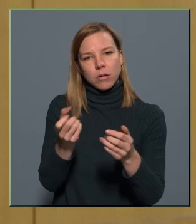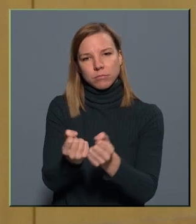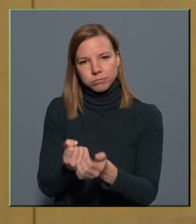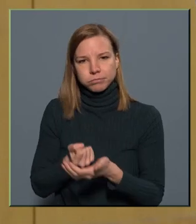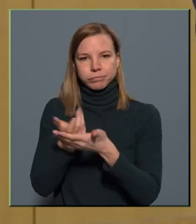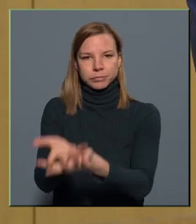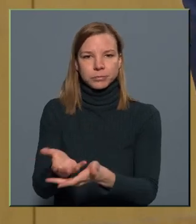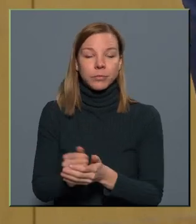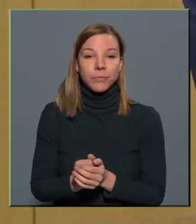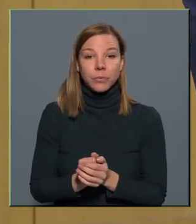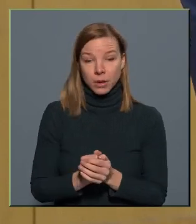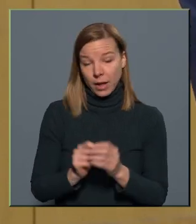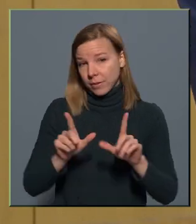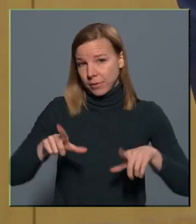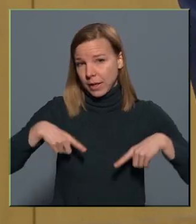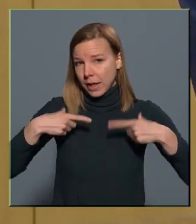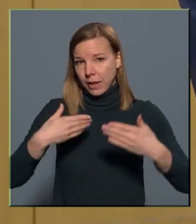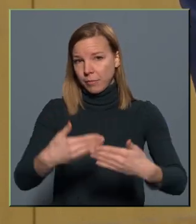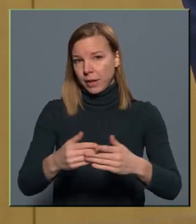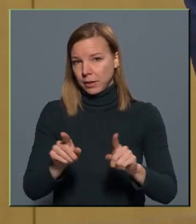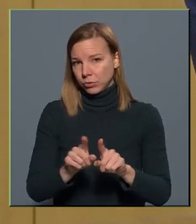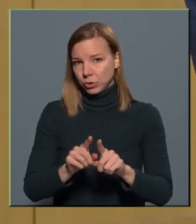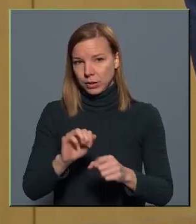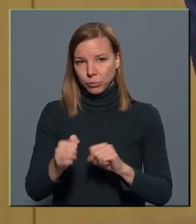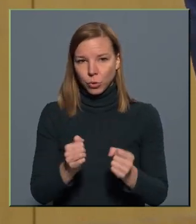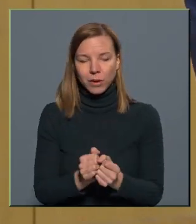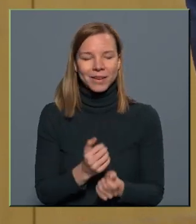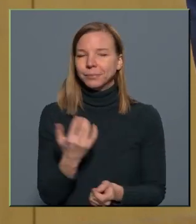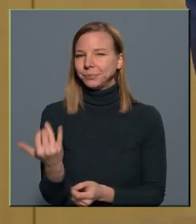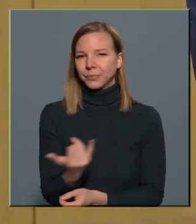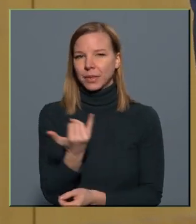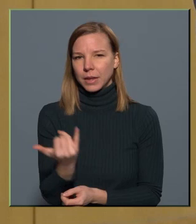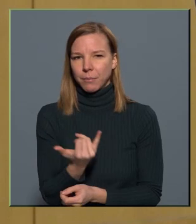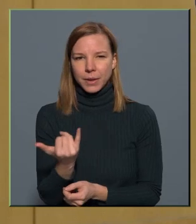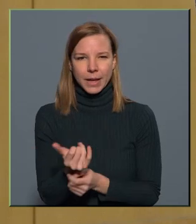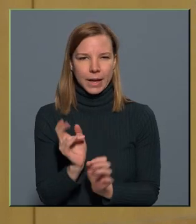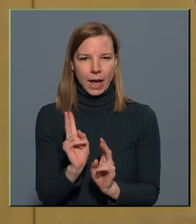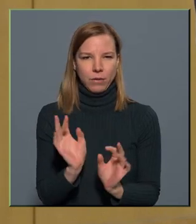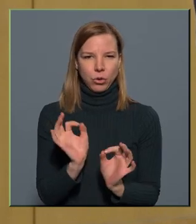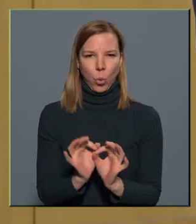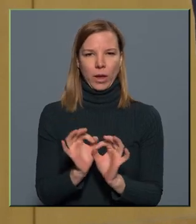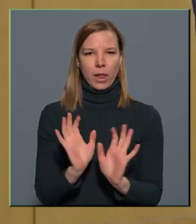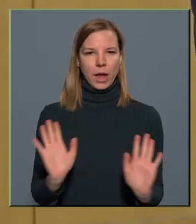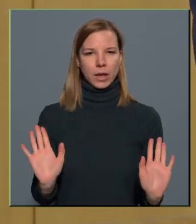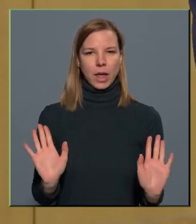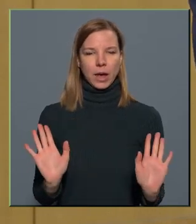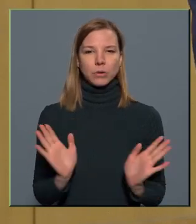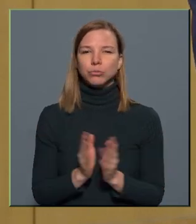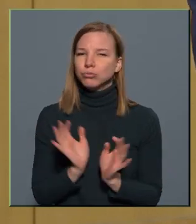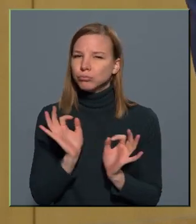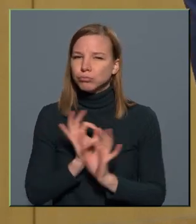is többnyire így van, hogy nem mindig kell tökéleteset alkotnunk, vagy